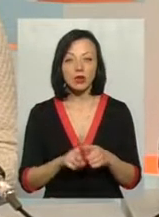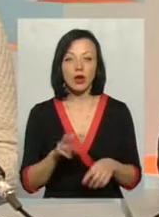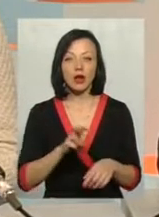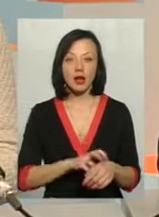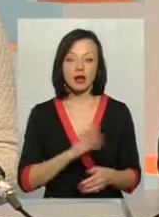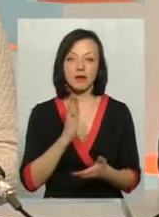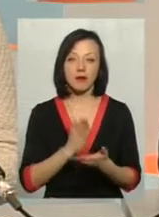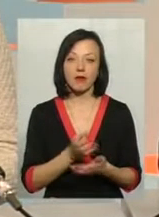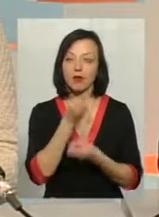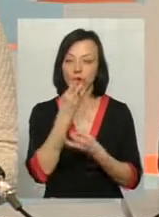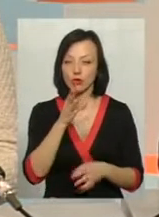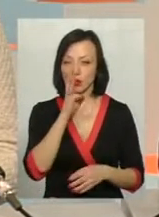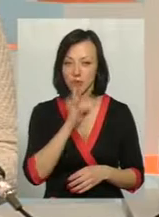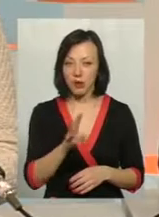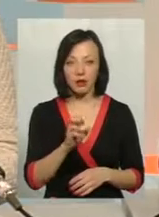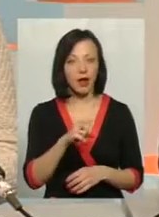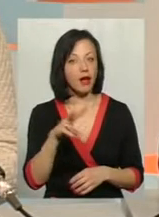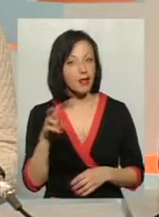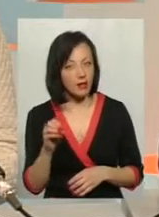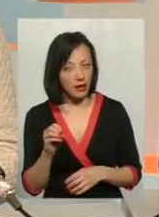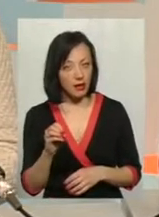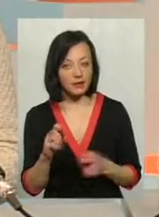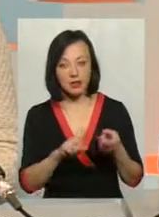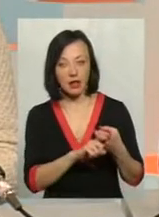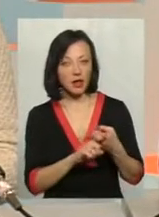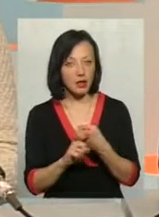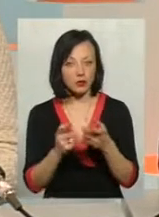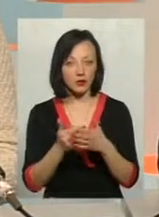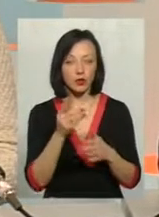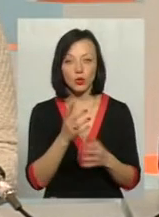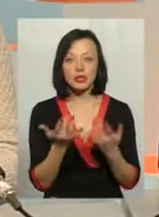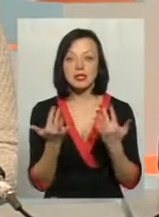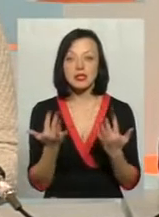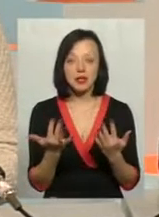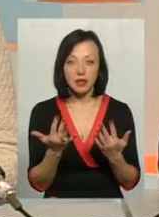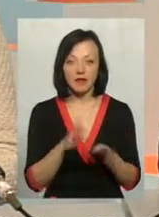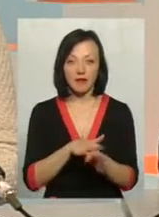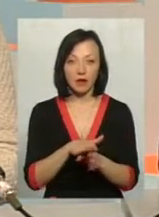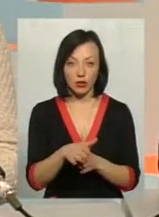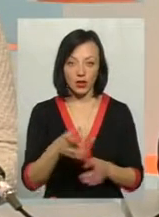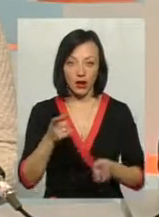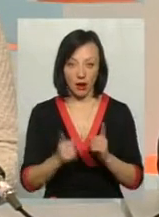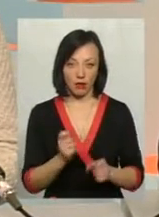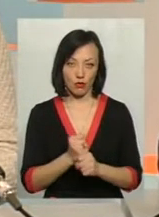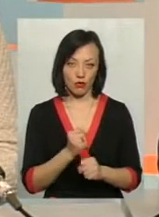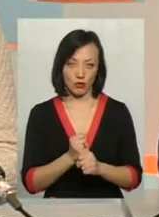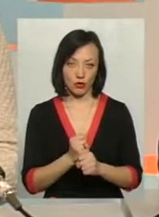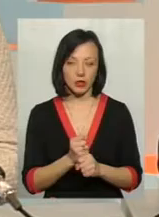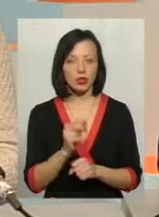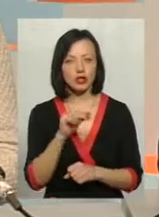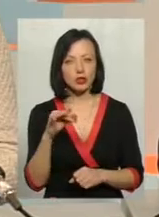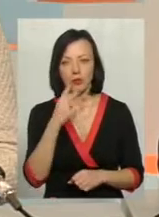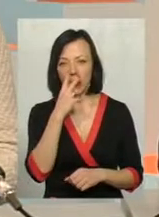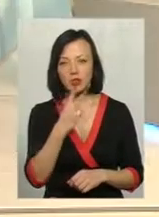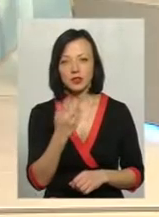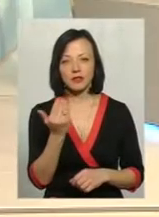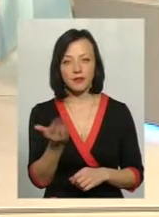мав достойну зарплату, але достойну зарплату в залежності від того, скільки він виконав реальної роботи. Чи бачите